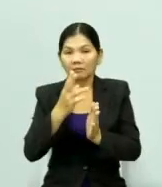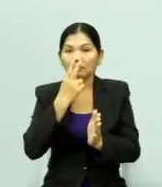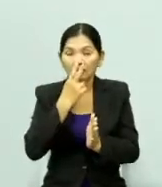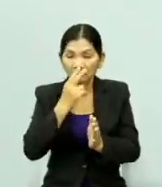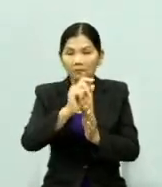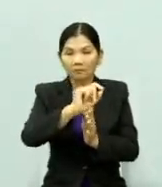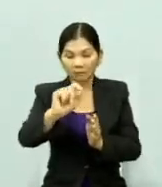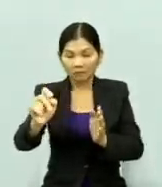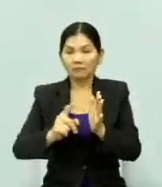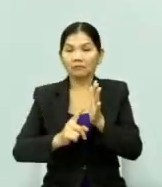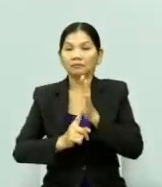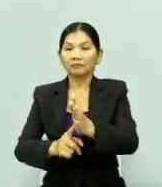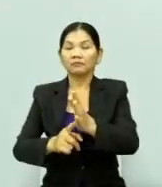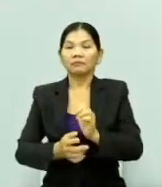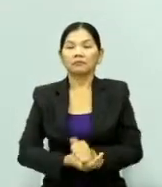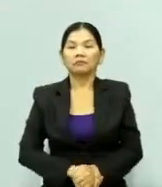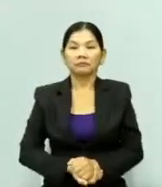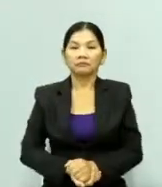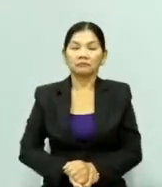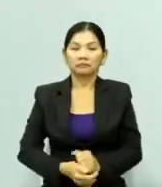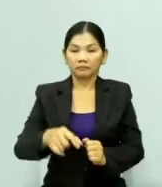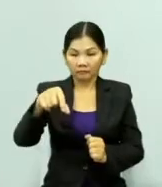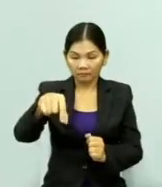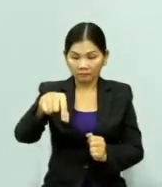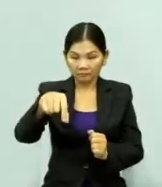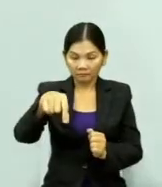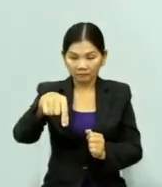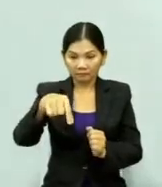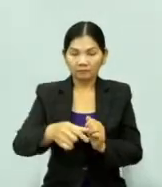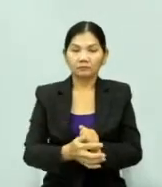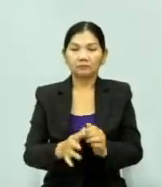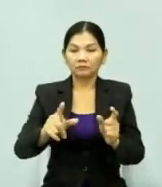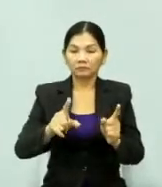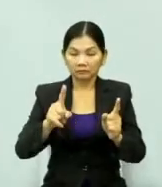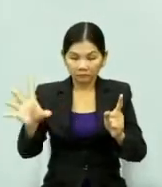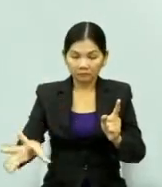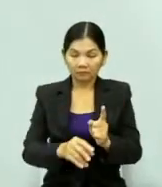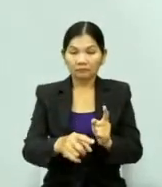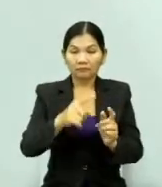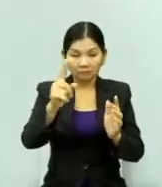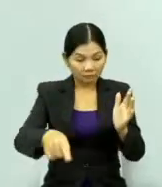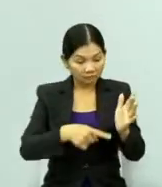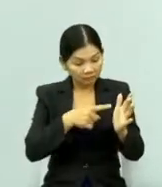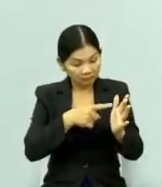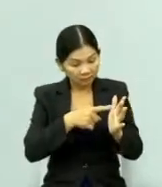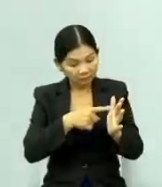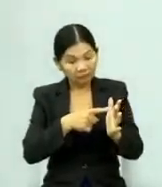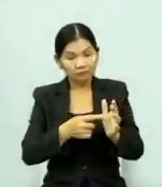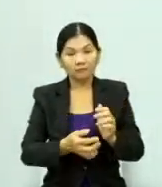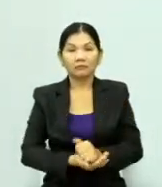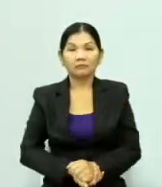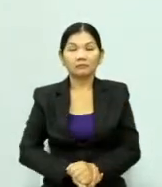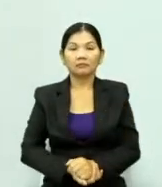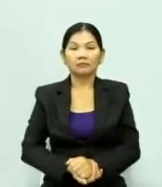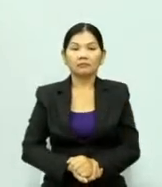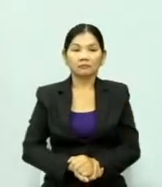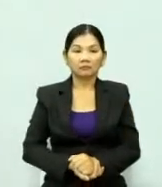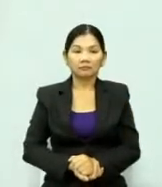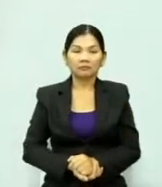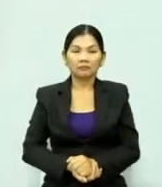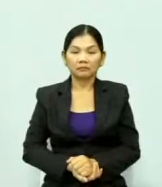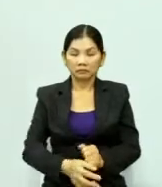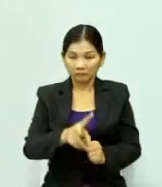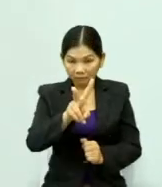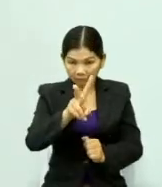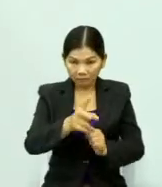sơ sơ bằng hàng con dẫn có dương xong chùm nuôi nâng sơ ế ná đây này cứ nì nơi cả lâu tì